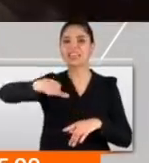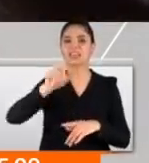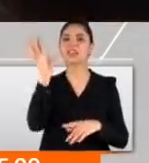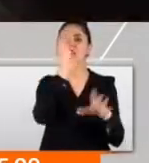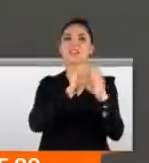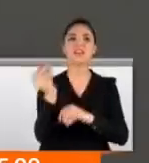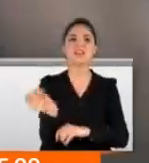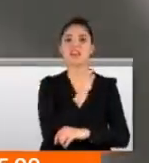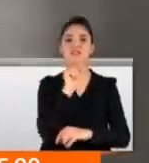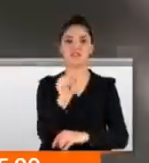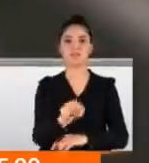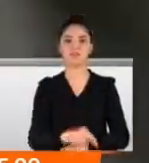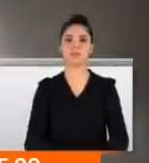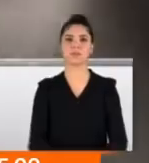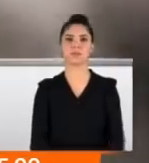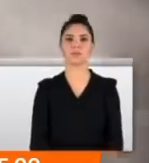sırra kadem bastı.